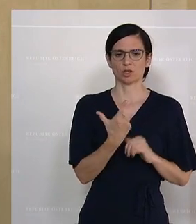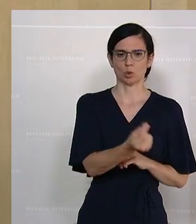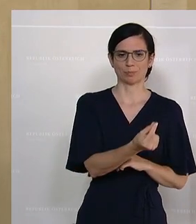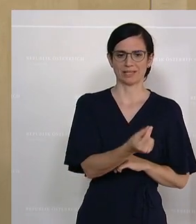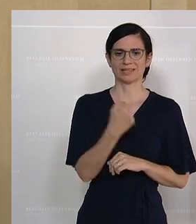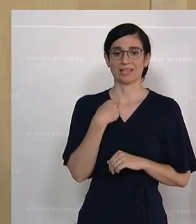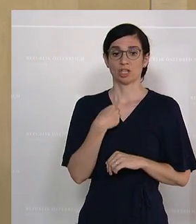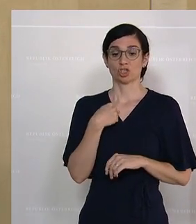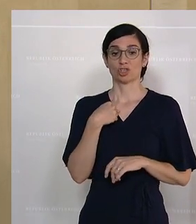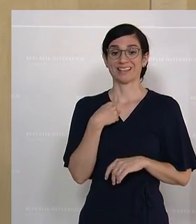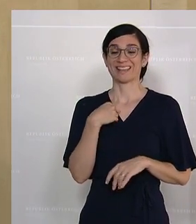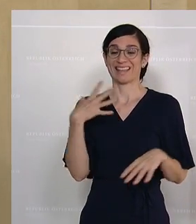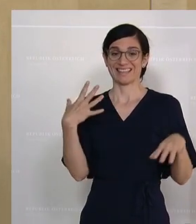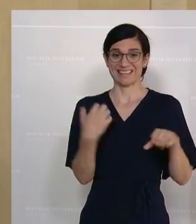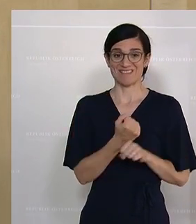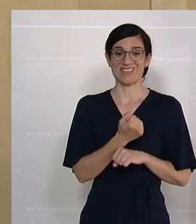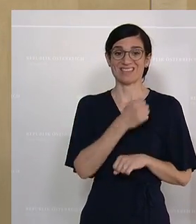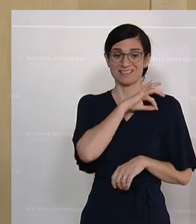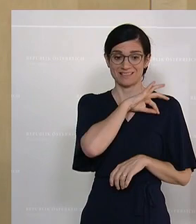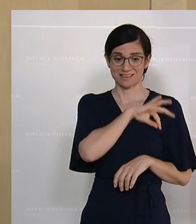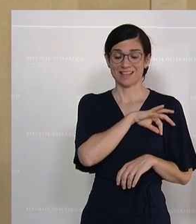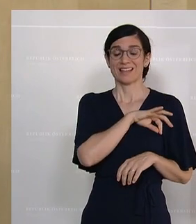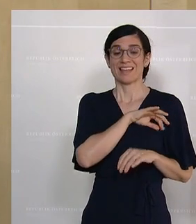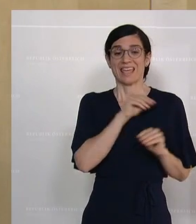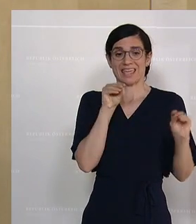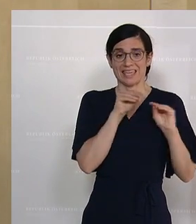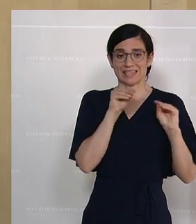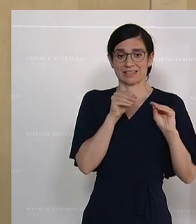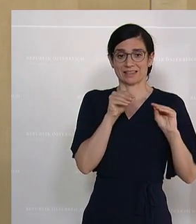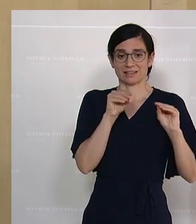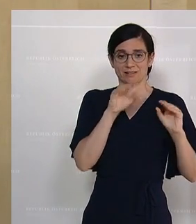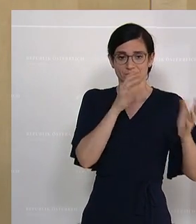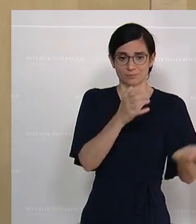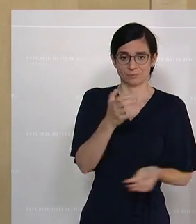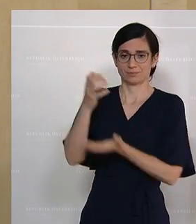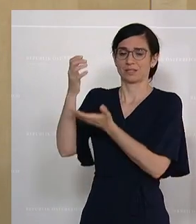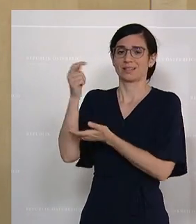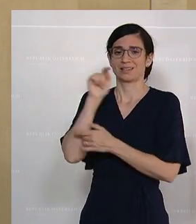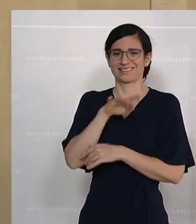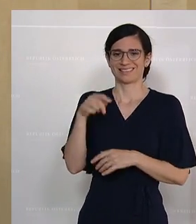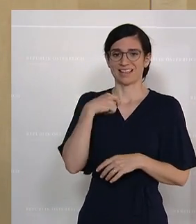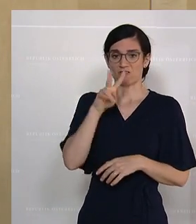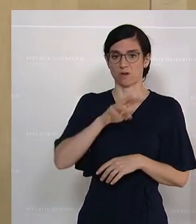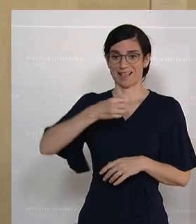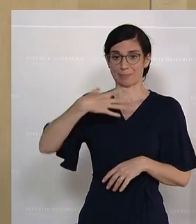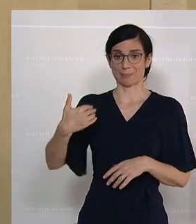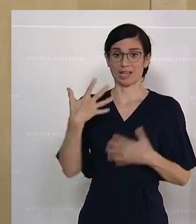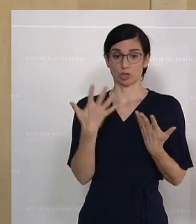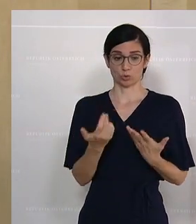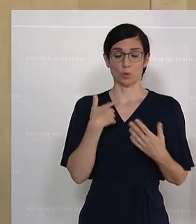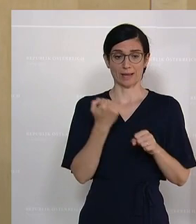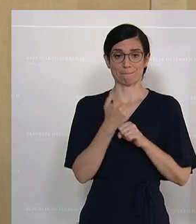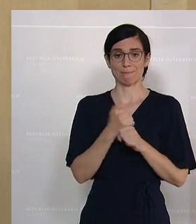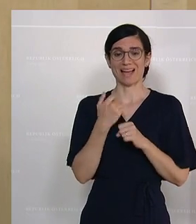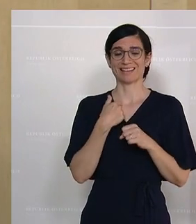wirklich abschöpfen das ist im land vorarlberg passiert das land vorarlberg hat die gewinne von illwerke vkw die sonderdividende abschöpfung